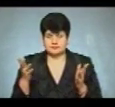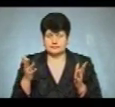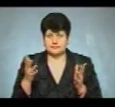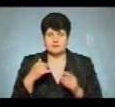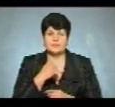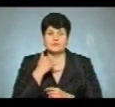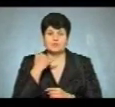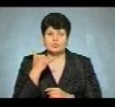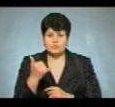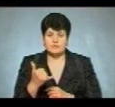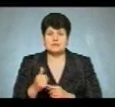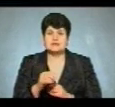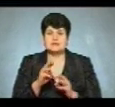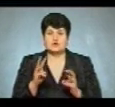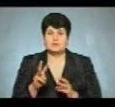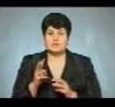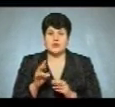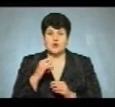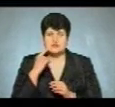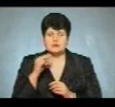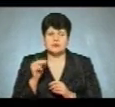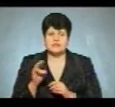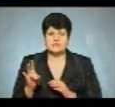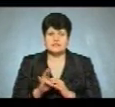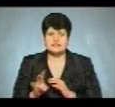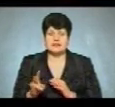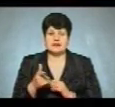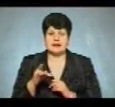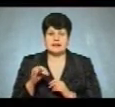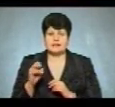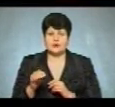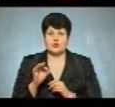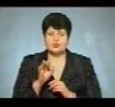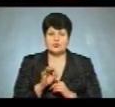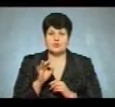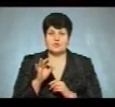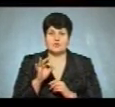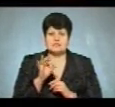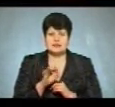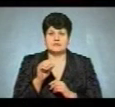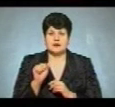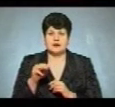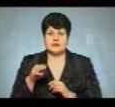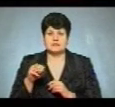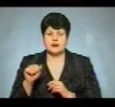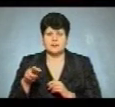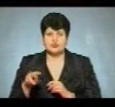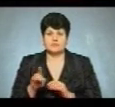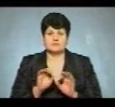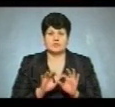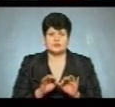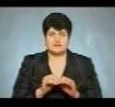телефонували настоятелю храму Святого Миколая Російської православної церкви села Гриньківці отцю Олександру Атаманчуку. Він від коментарів